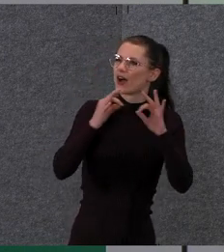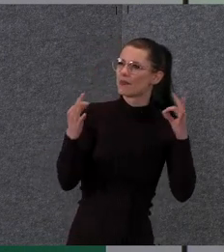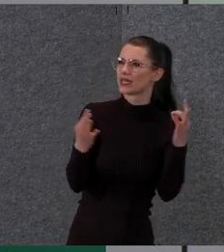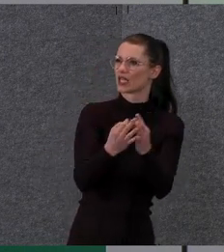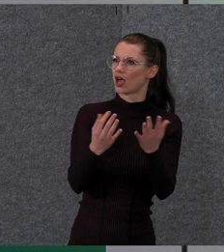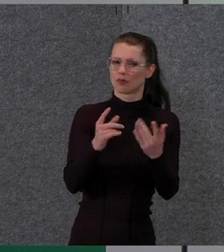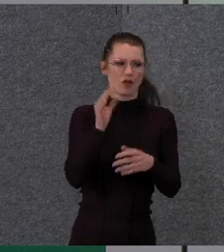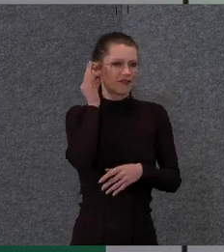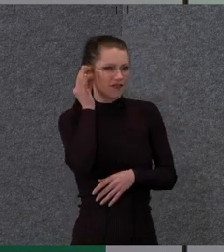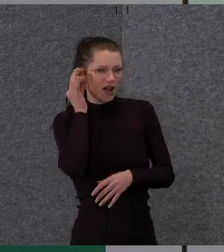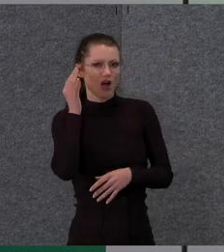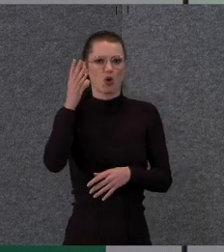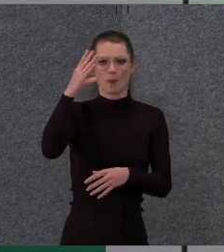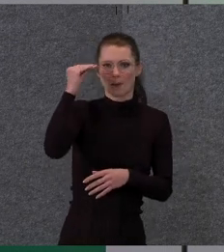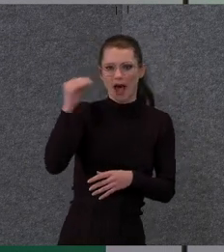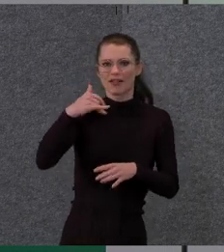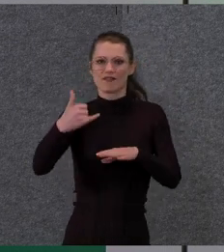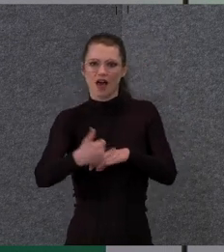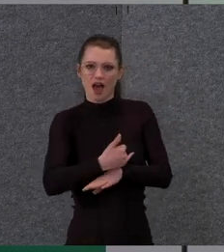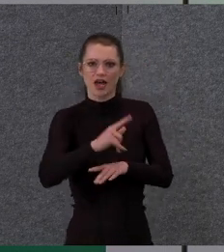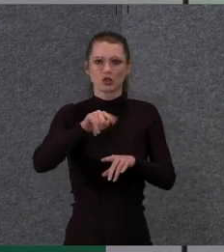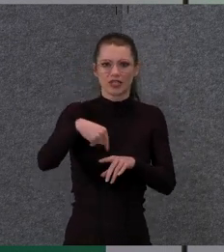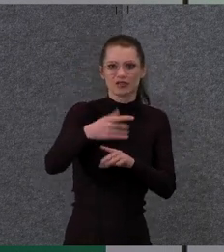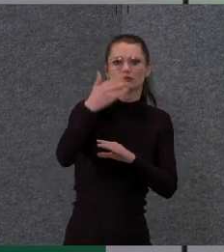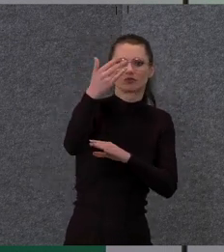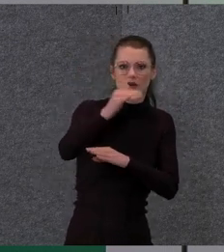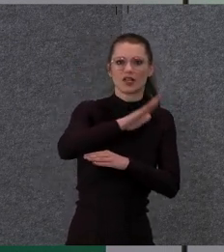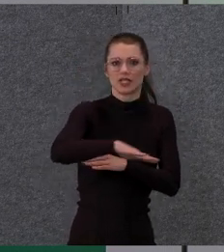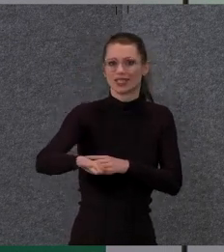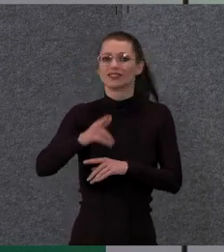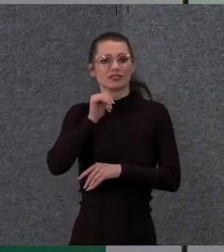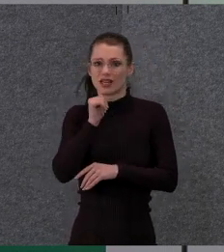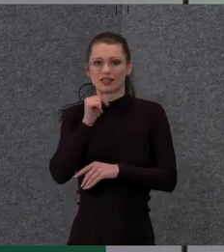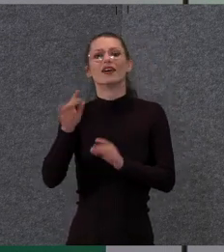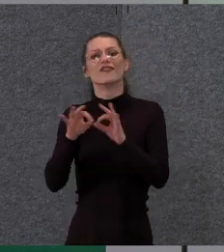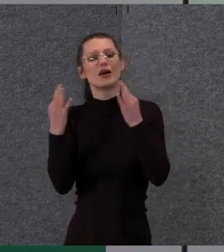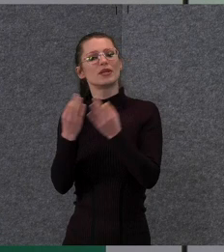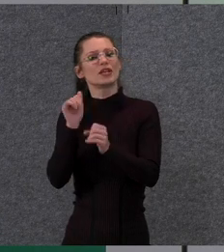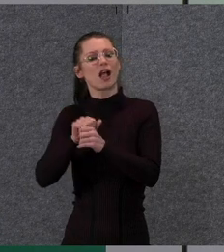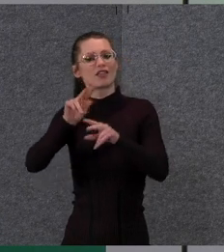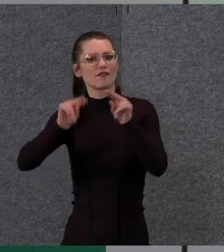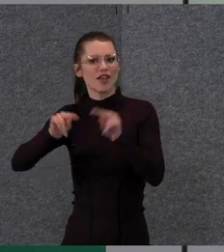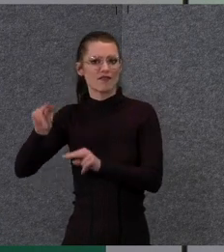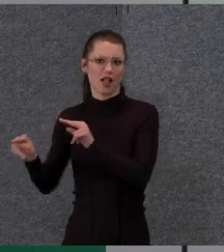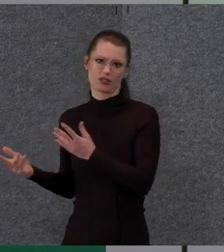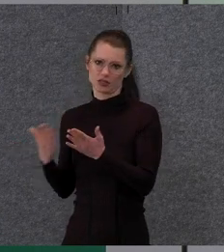es eine Frau und einen Mann gibt, die verheiratet sind und dann Kinder haben, sondern Familie kann vielfältig sein. Da gibt